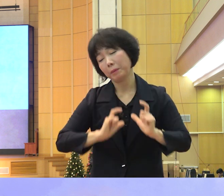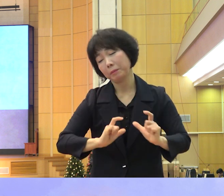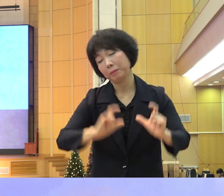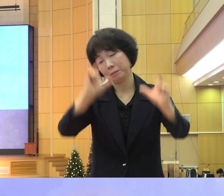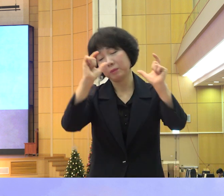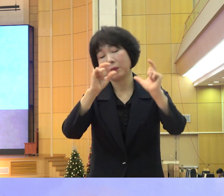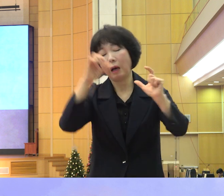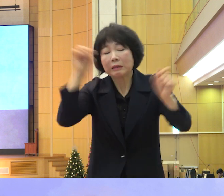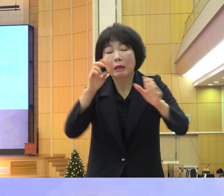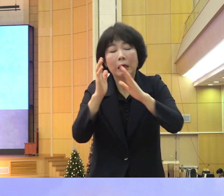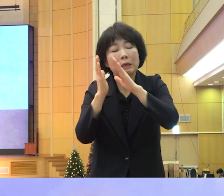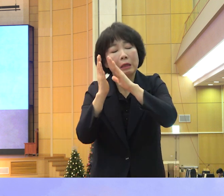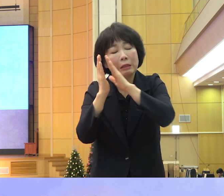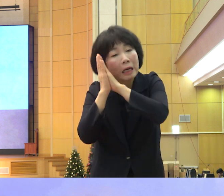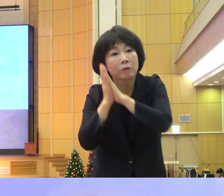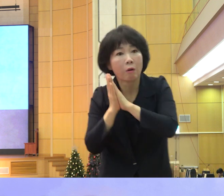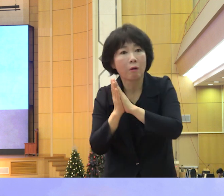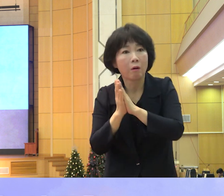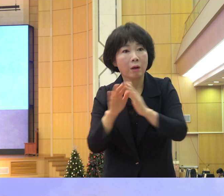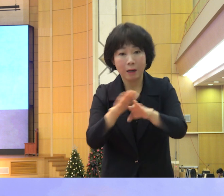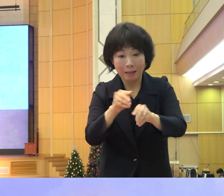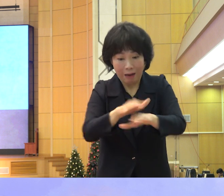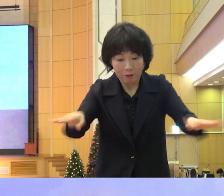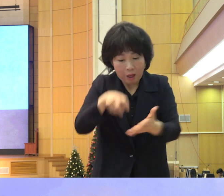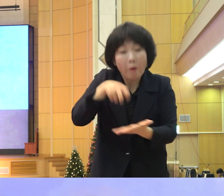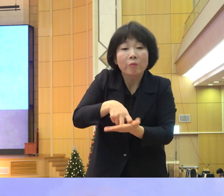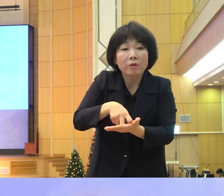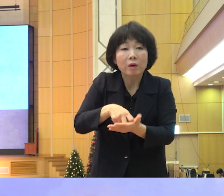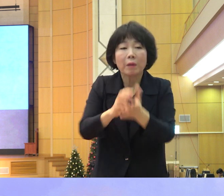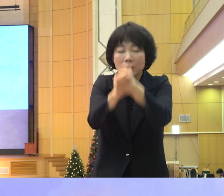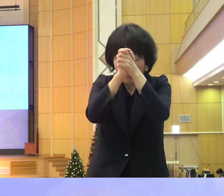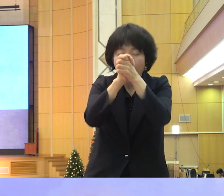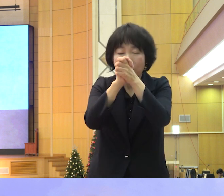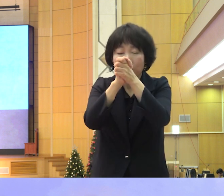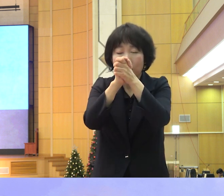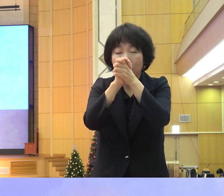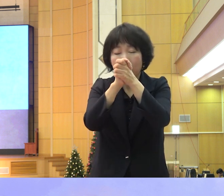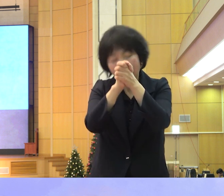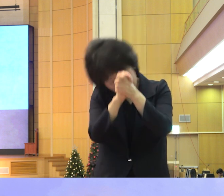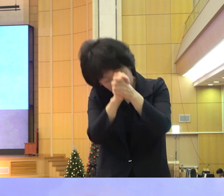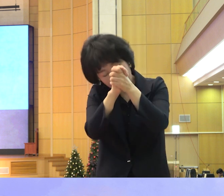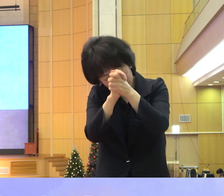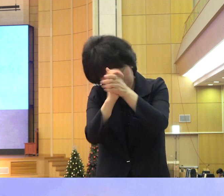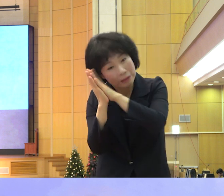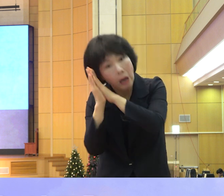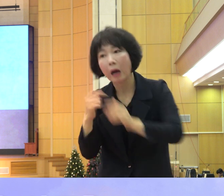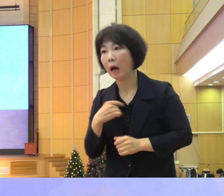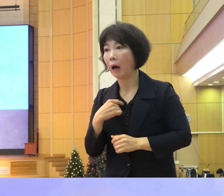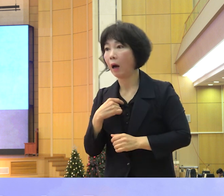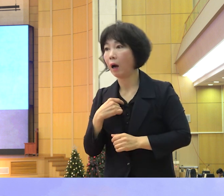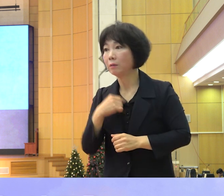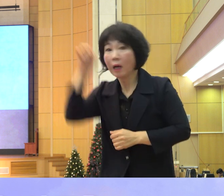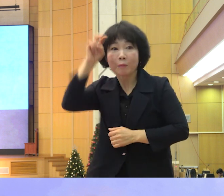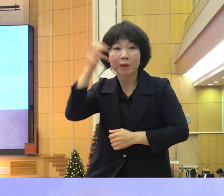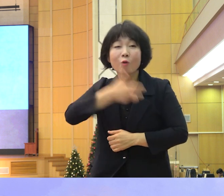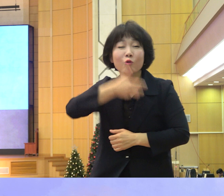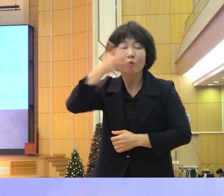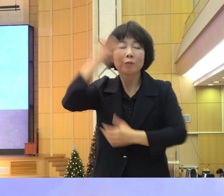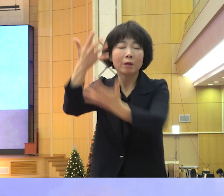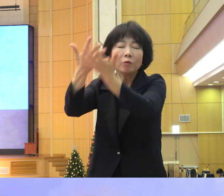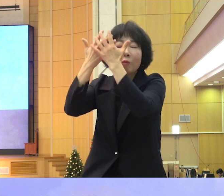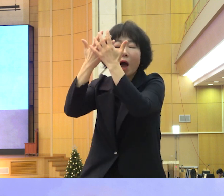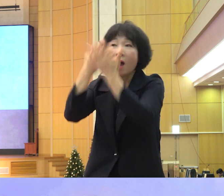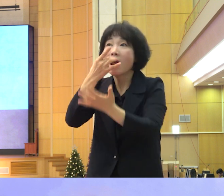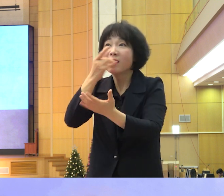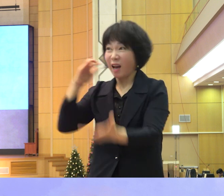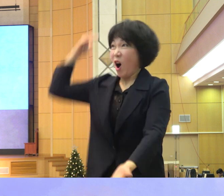기도했으니까 깜빡하고 잤나 봐요. 꿈속에 앞에 쌀이 그냥